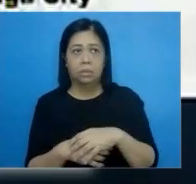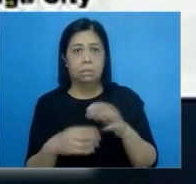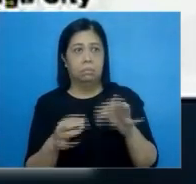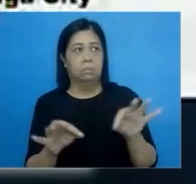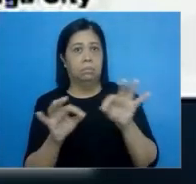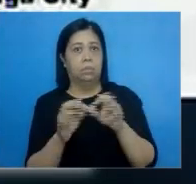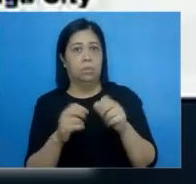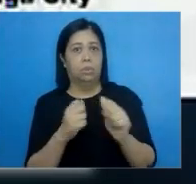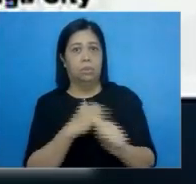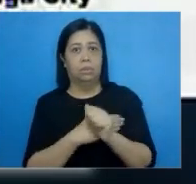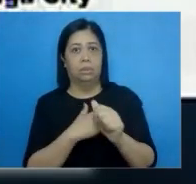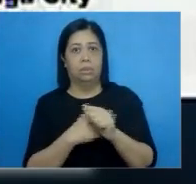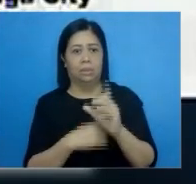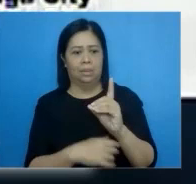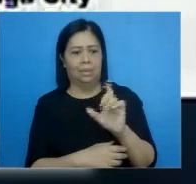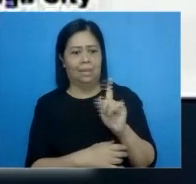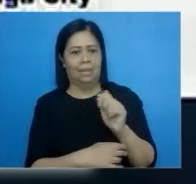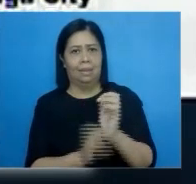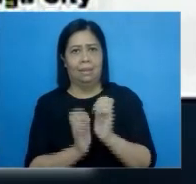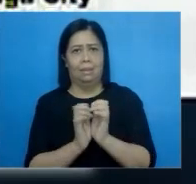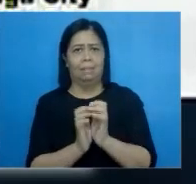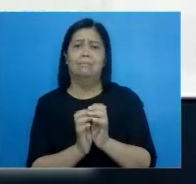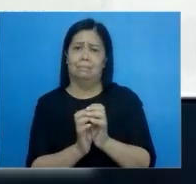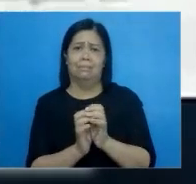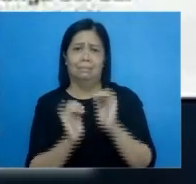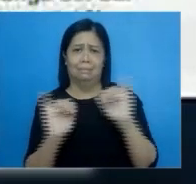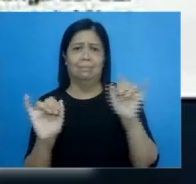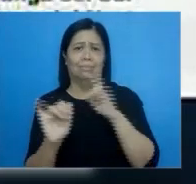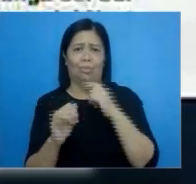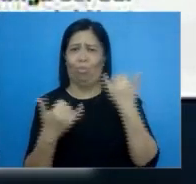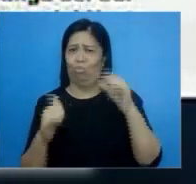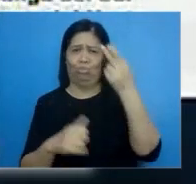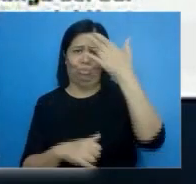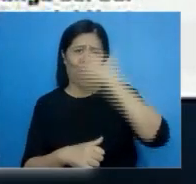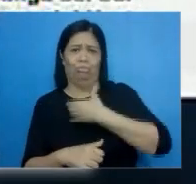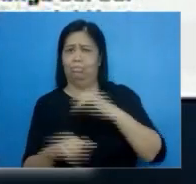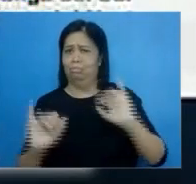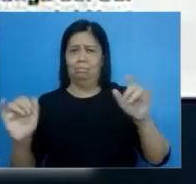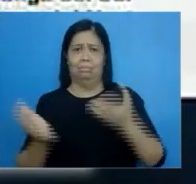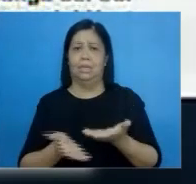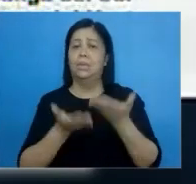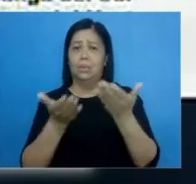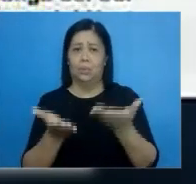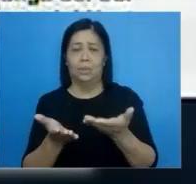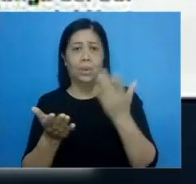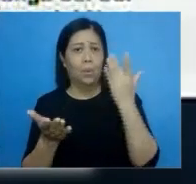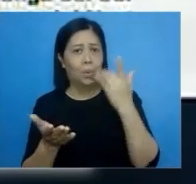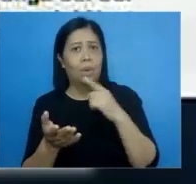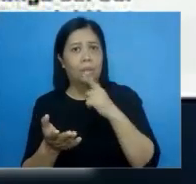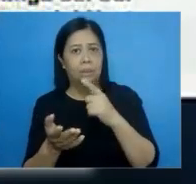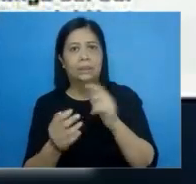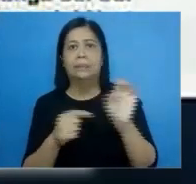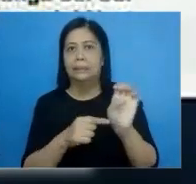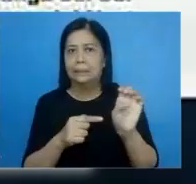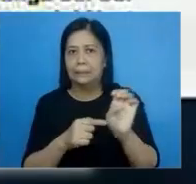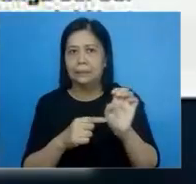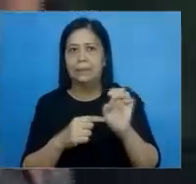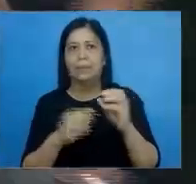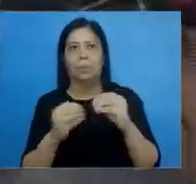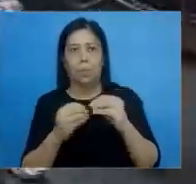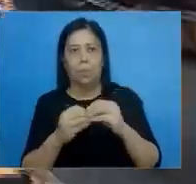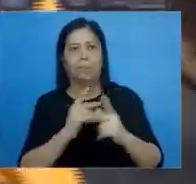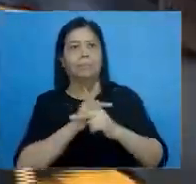threat of this Delta variant, nagamit pa rin po talaga ako ng face shield. I will recommend it because it is an extra layer of